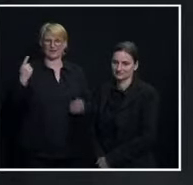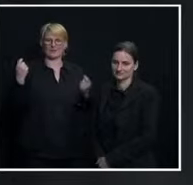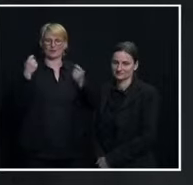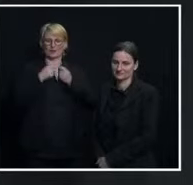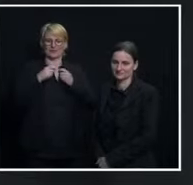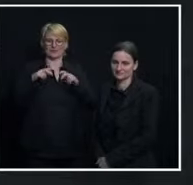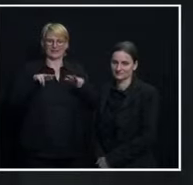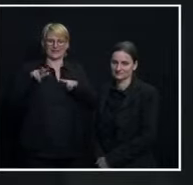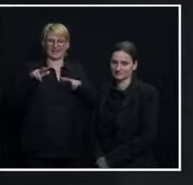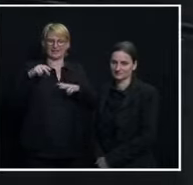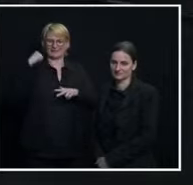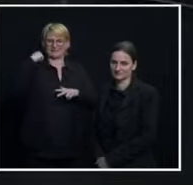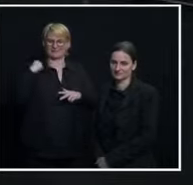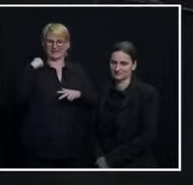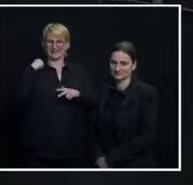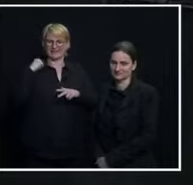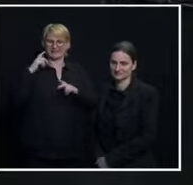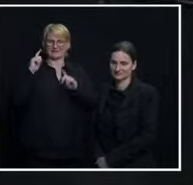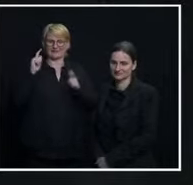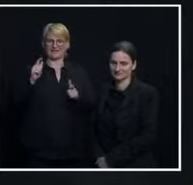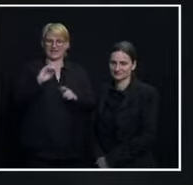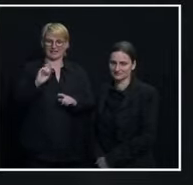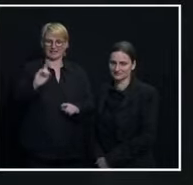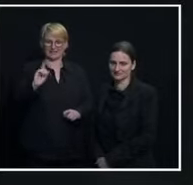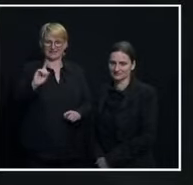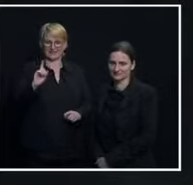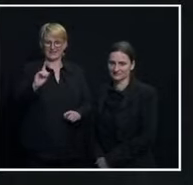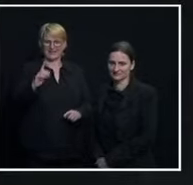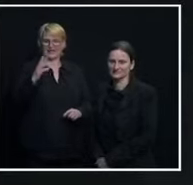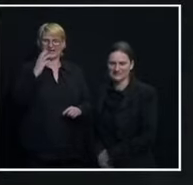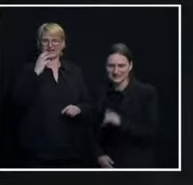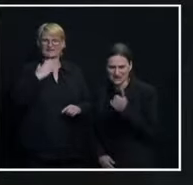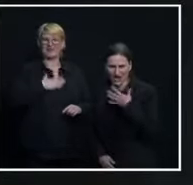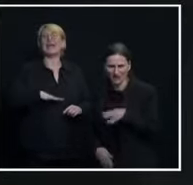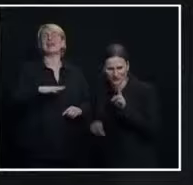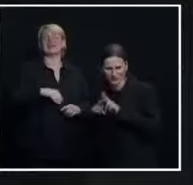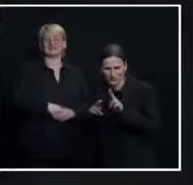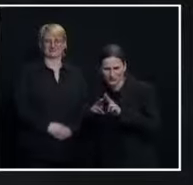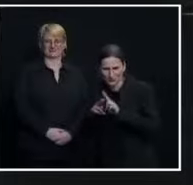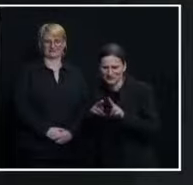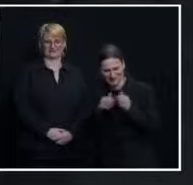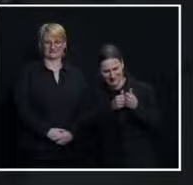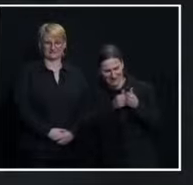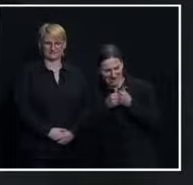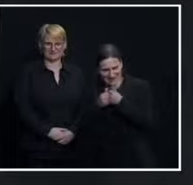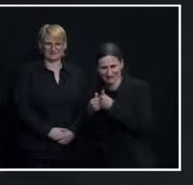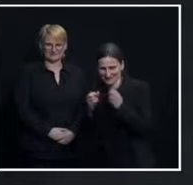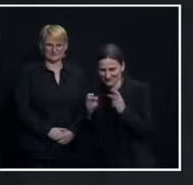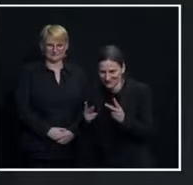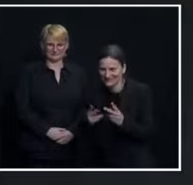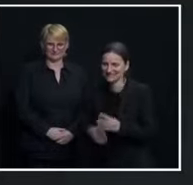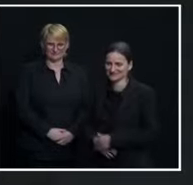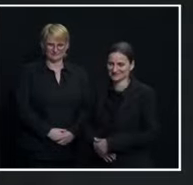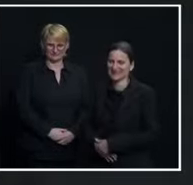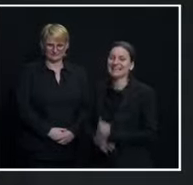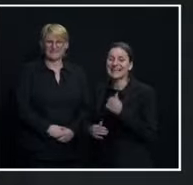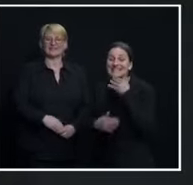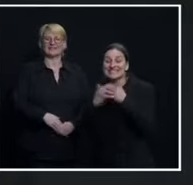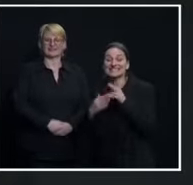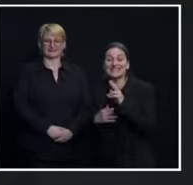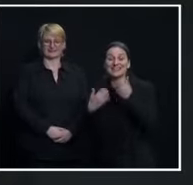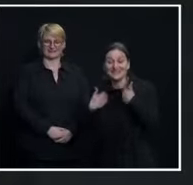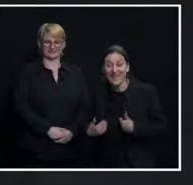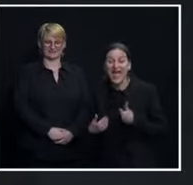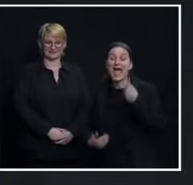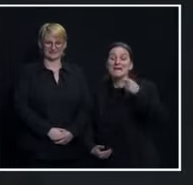Ist sie nicht, sagt sie. Sie will mich korrigieren. Okay, ja, will sie eigentlich schon gerne. Ich gehe mal mit Ihnen mit. So. Und jetzt erzähle ich, wer ich bin. Hallo, ich